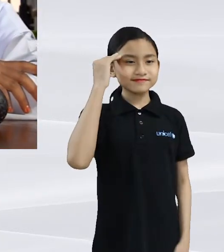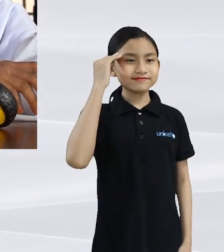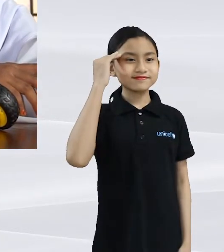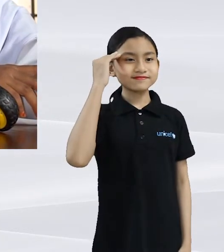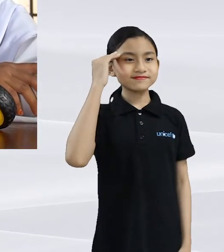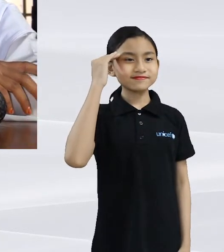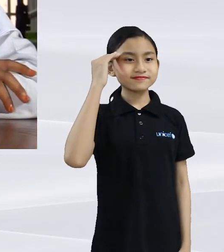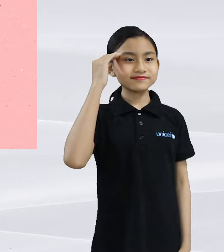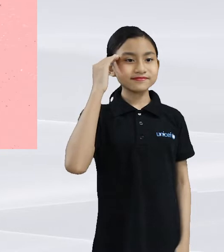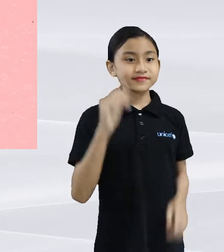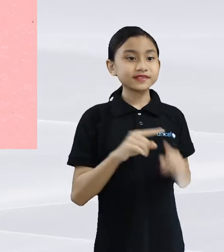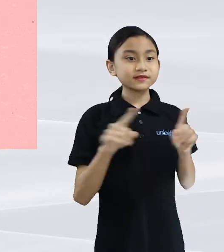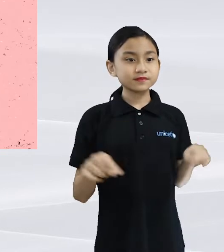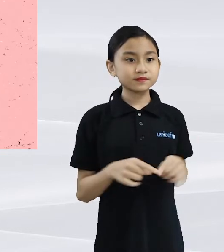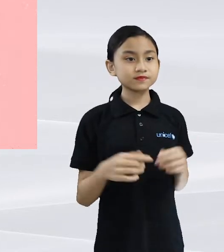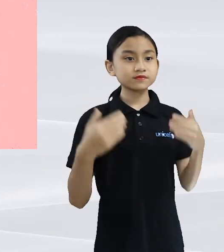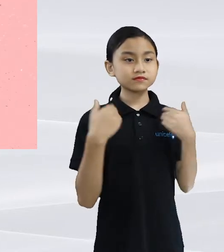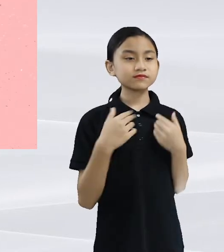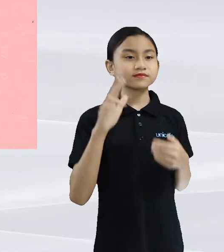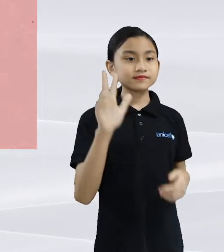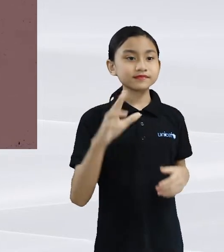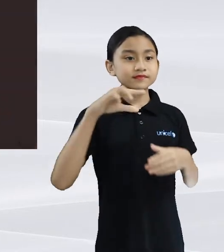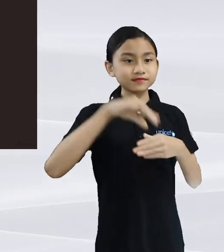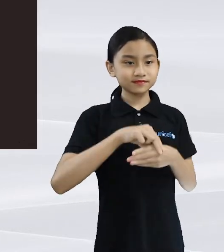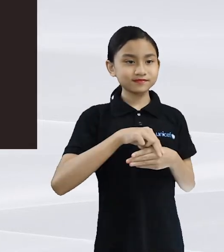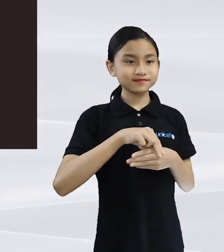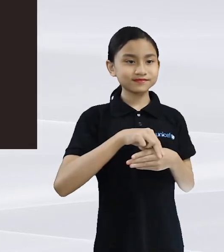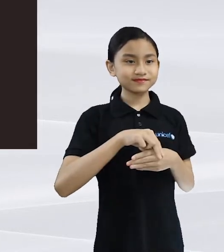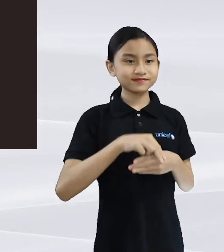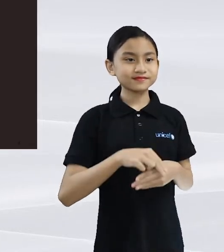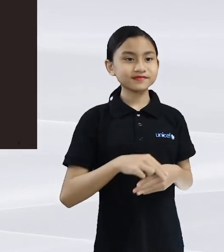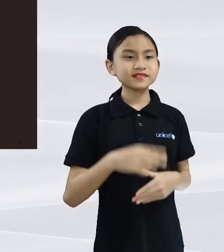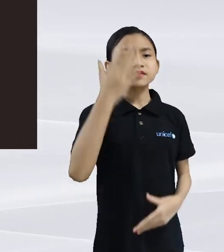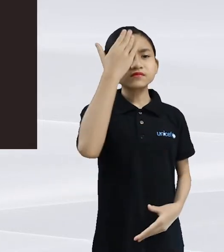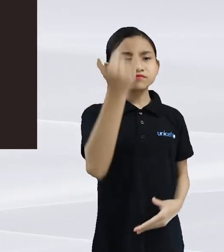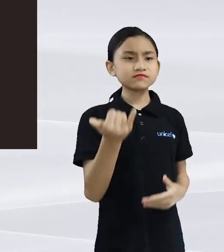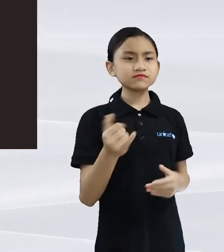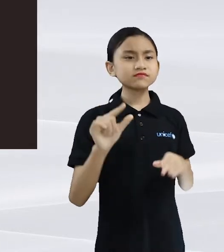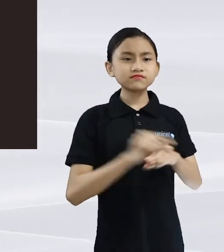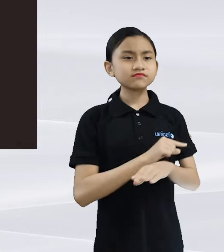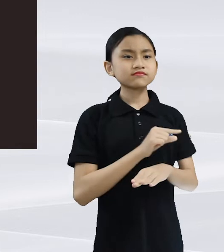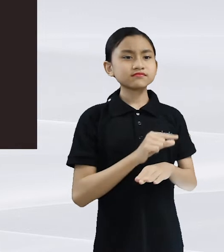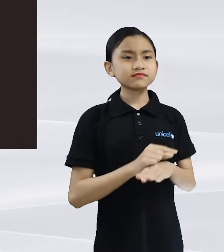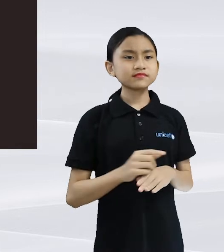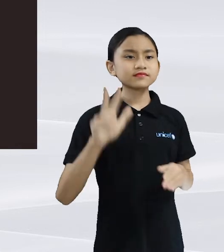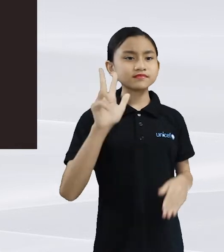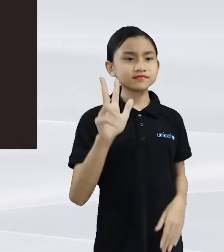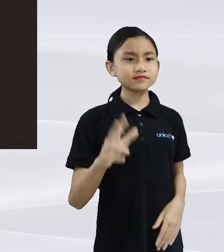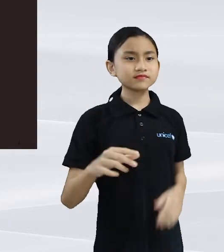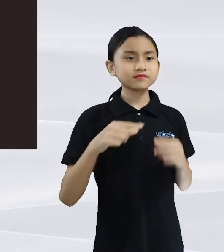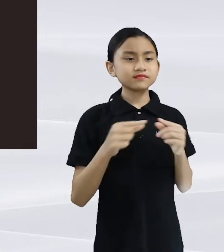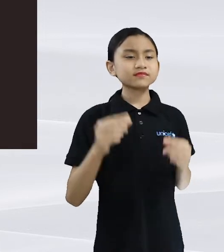Saya baru perasan. Papan pengembangan ini hanya ada 3 pin input analog sahaja. Inilah sebab mengapa kita hanya guna 3